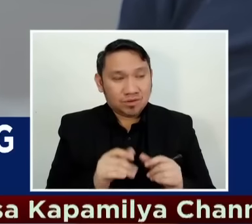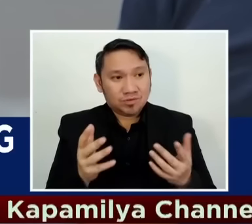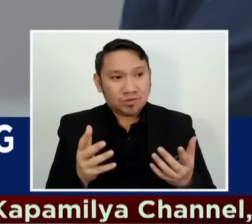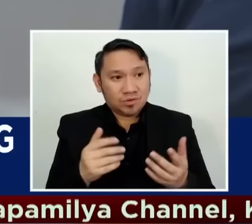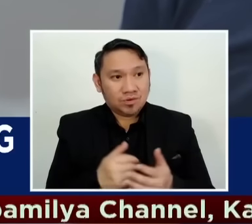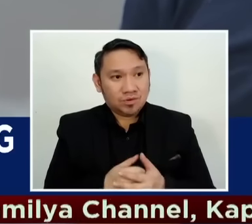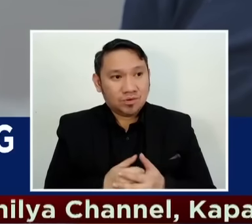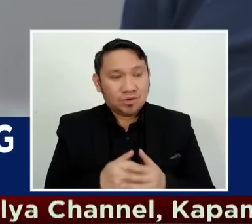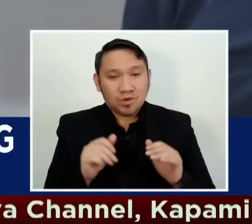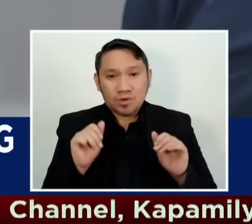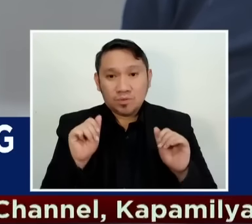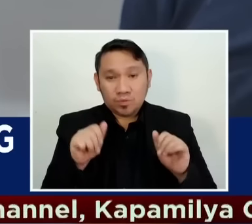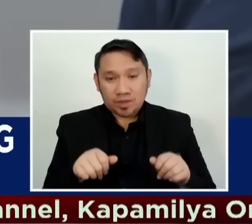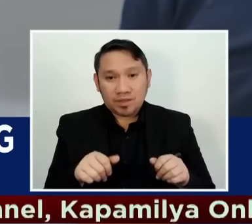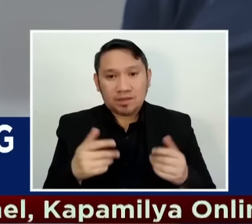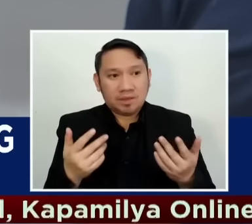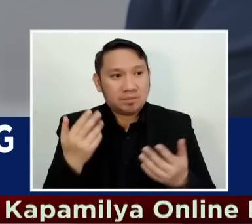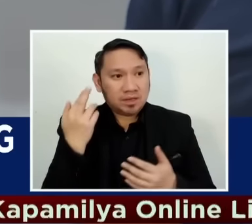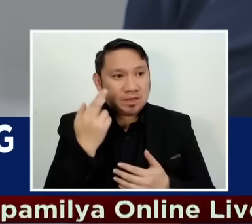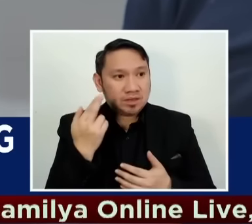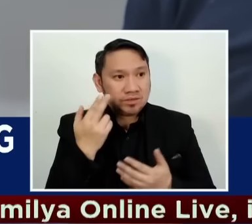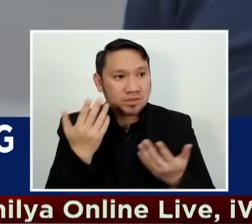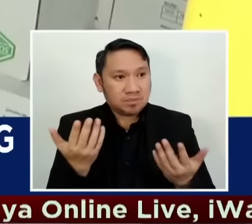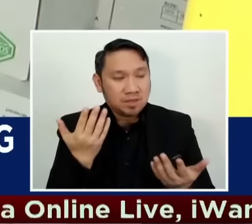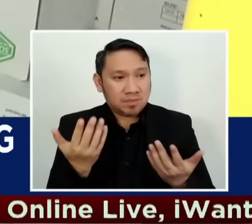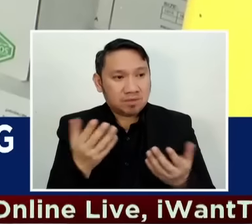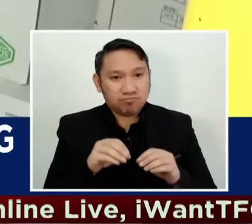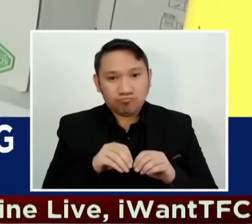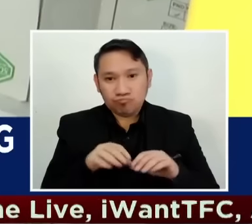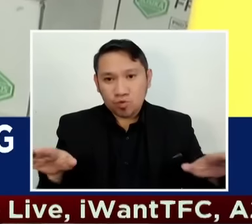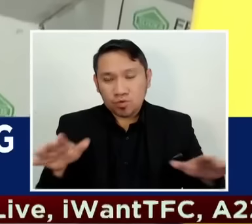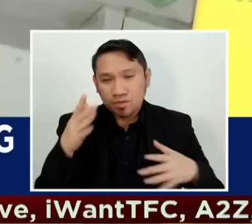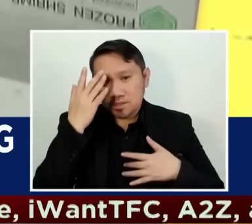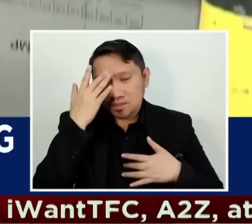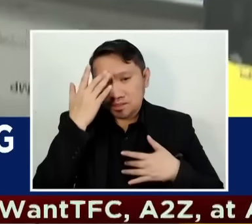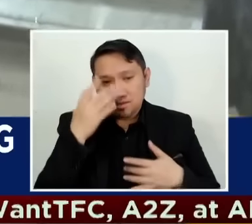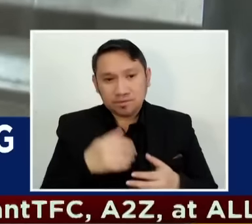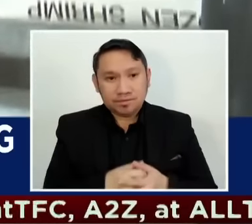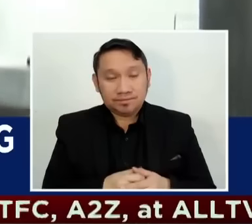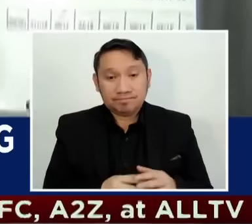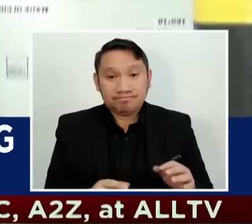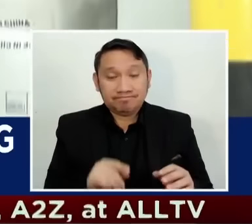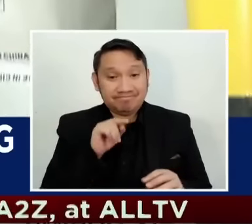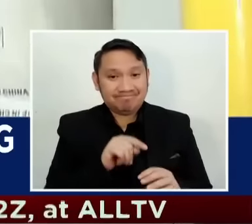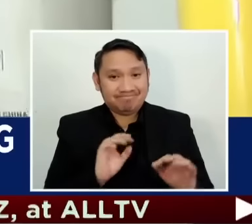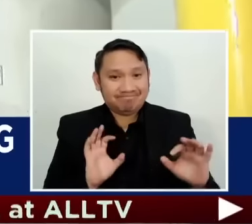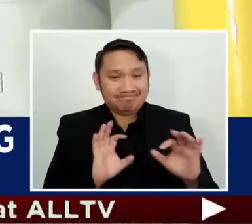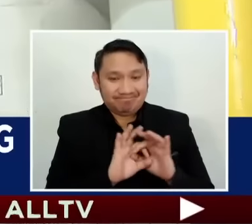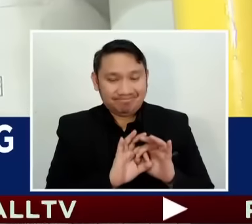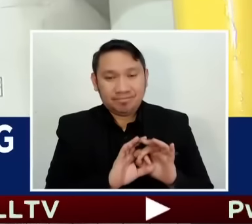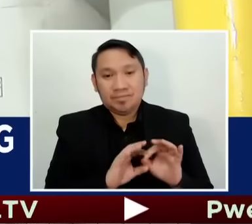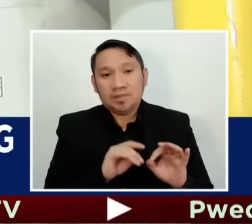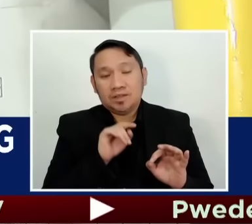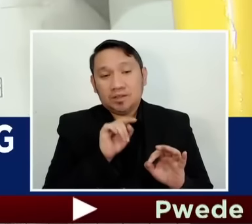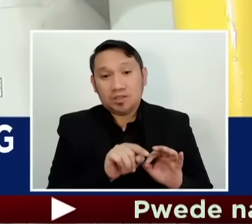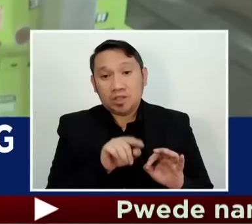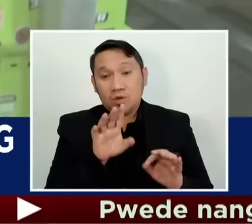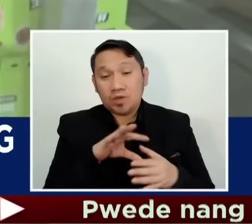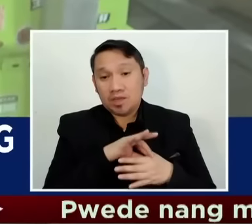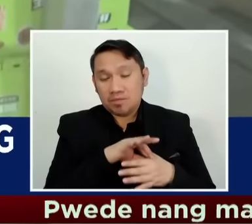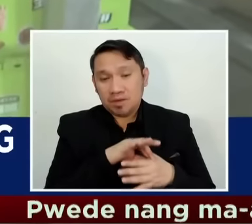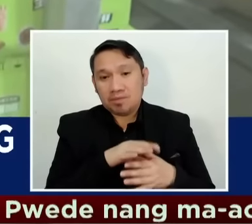pwede mag-cause ng outbreak ng sakit sa atin. Ikinandado na ang bodega at ito turnover ang mga karne sa